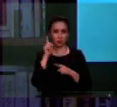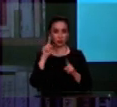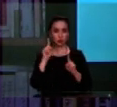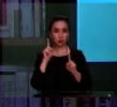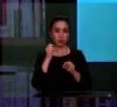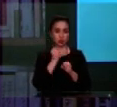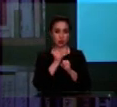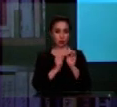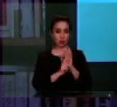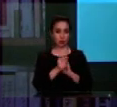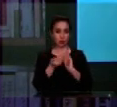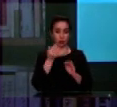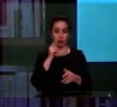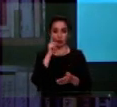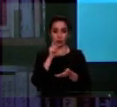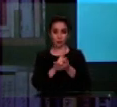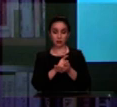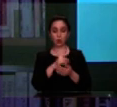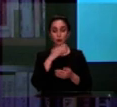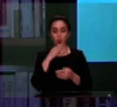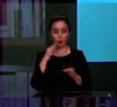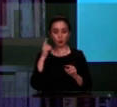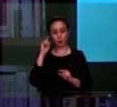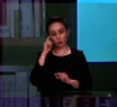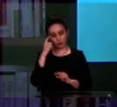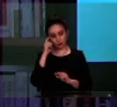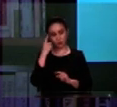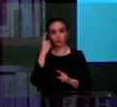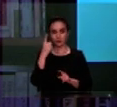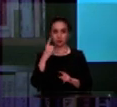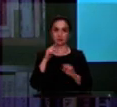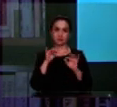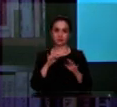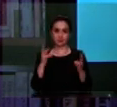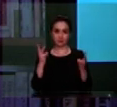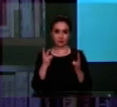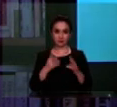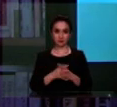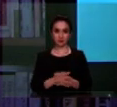ishni boshlashingizdan oldin albatta ko'p marta o'ylab, bir marta harakat qiling.